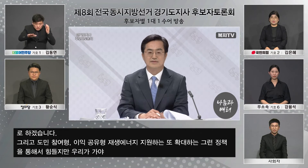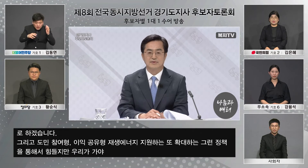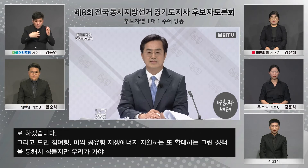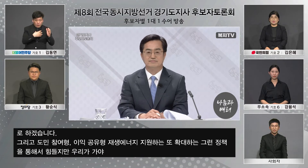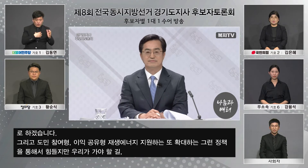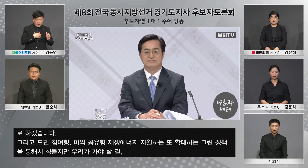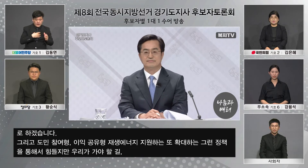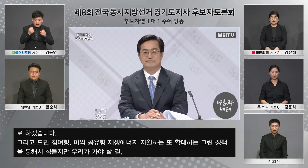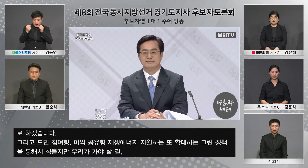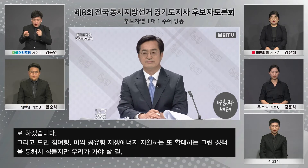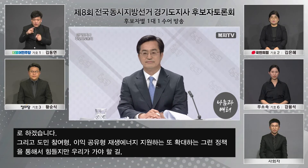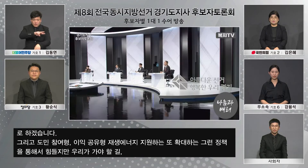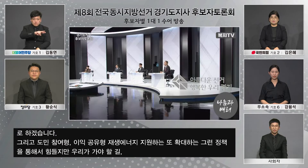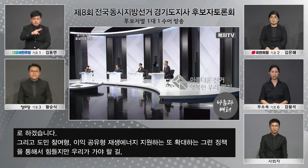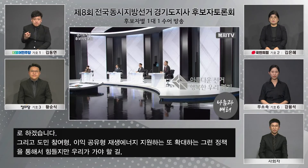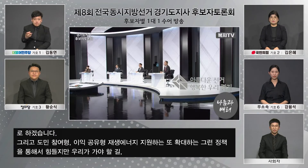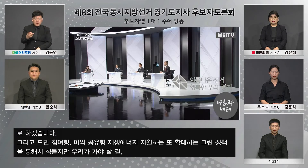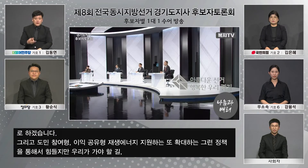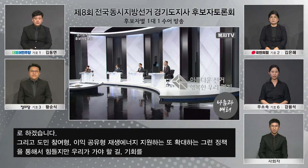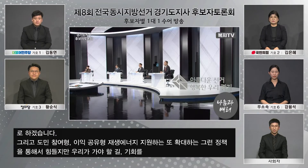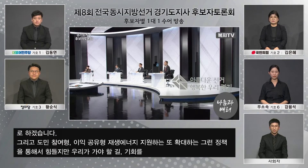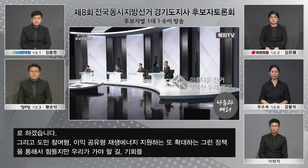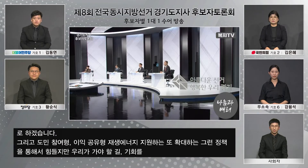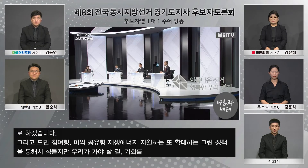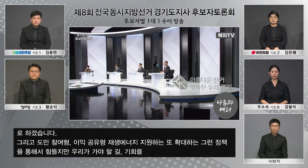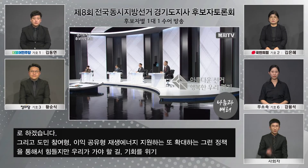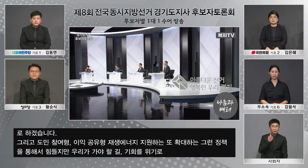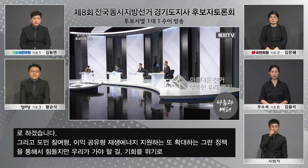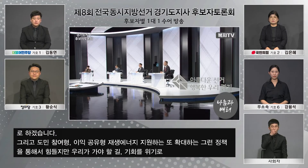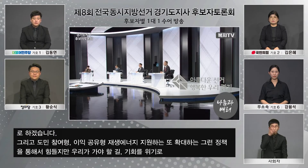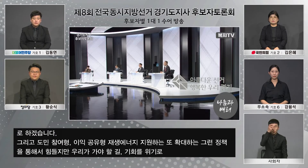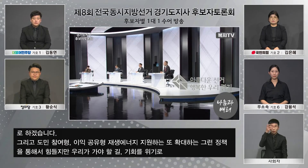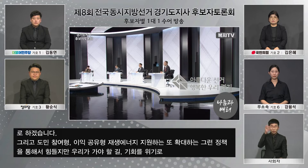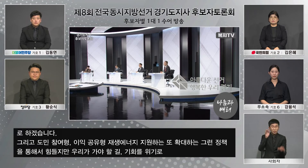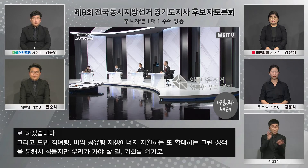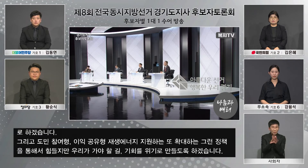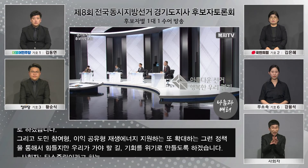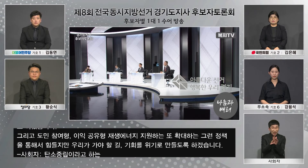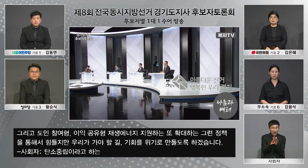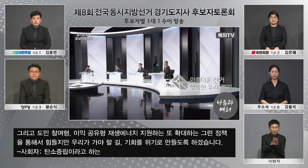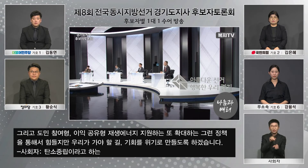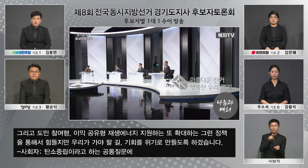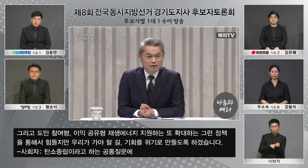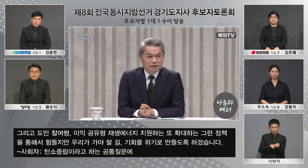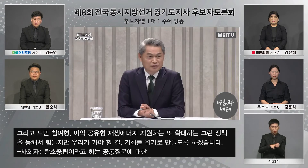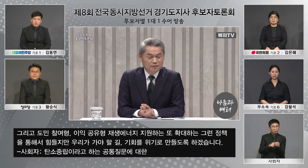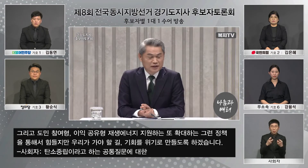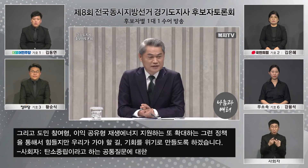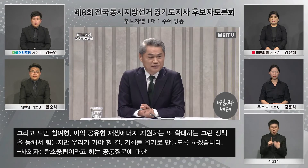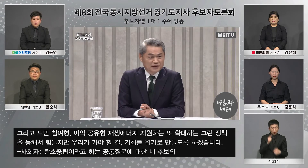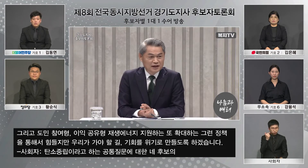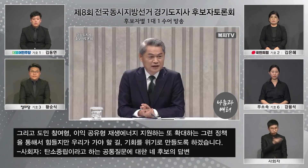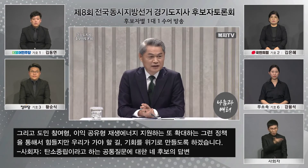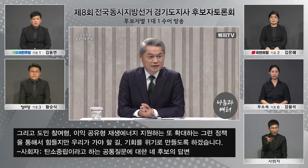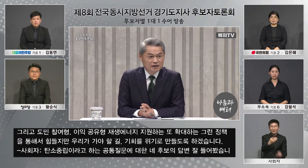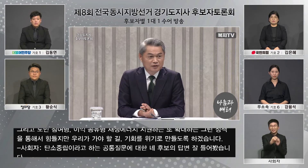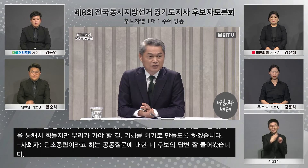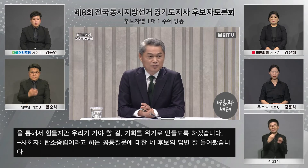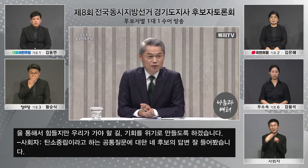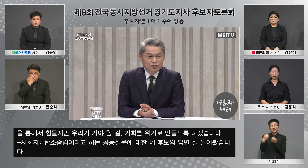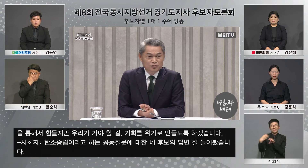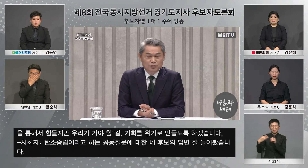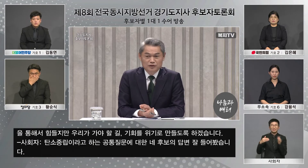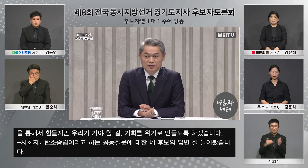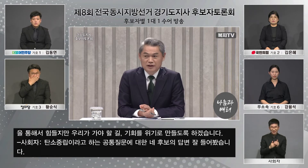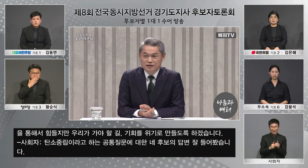만들도록 하겠습니다. 네, 탄소 중립이라고 하는 공통 질문에 대한 네 후보의 답변 잘 들어봤습니다. 자,